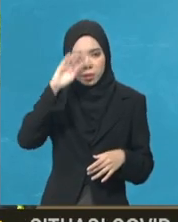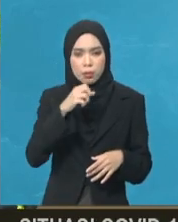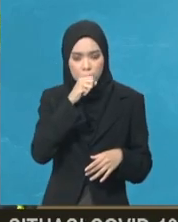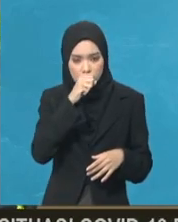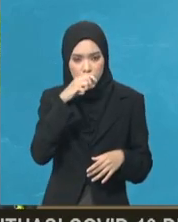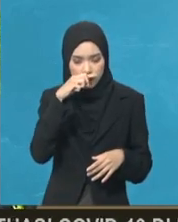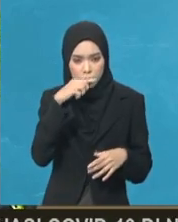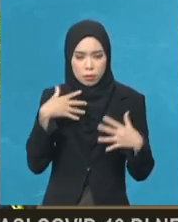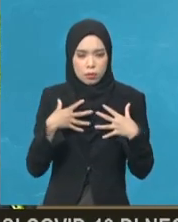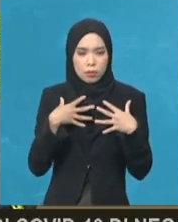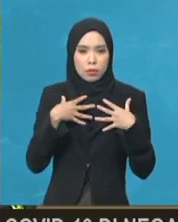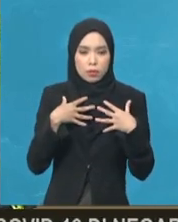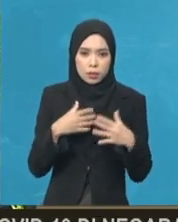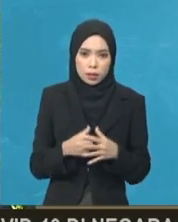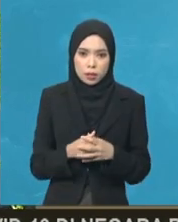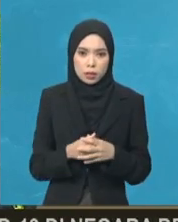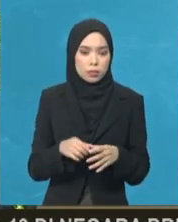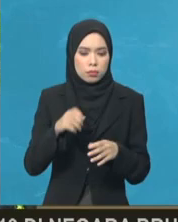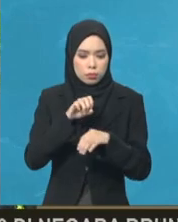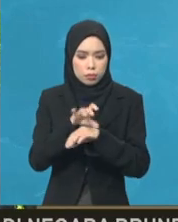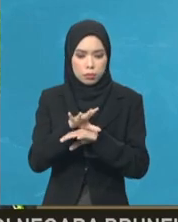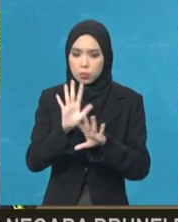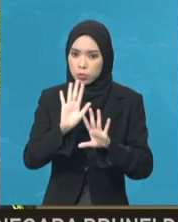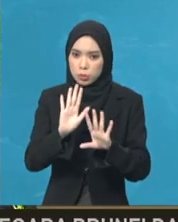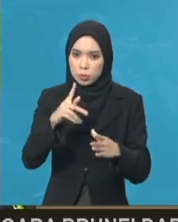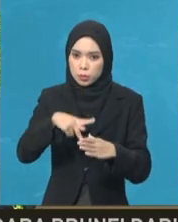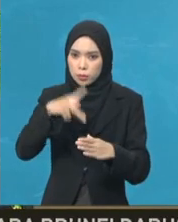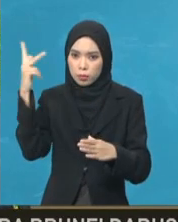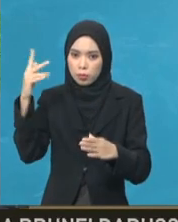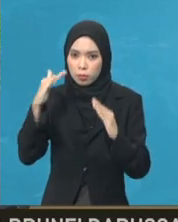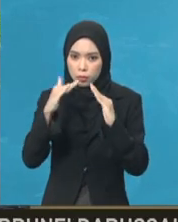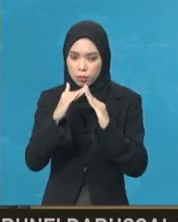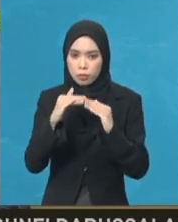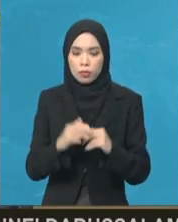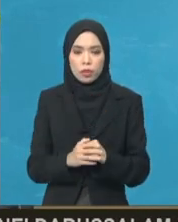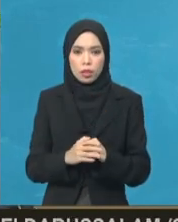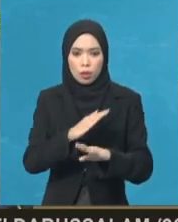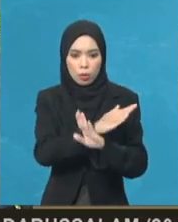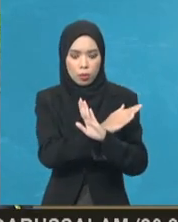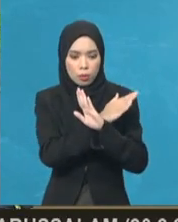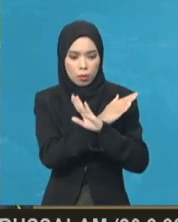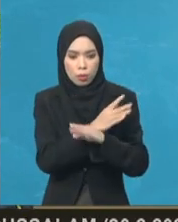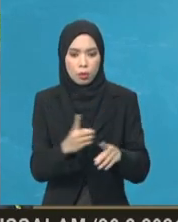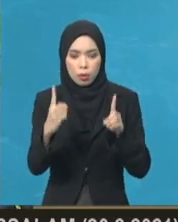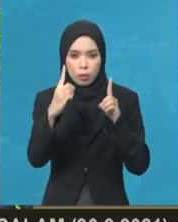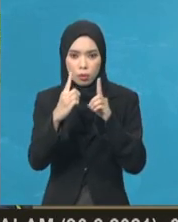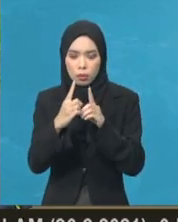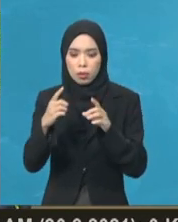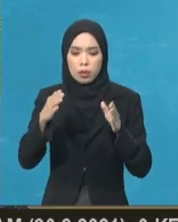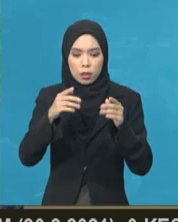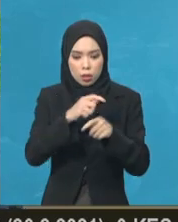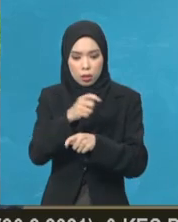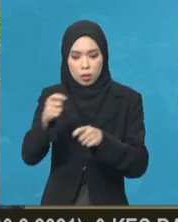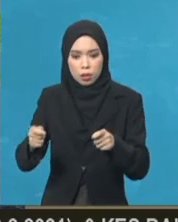sebagainya adalah dinasehatkan untuk tidak keluar rumah serta mengelakkan dari mengunjungi tempat-tempat awam kurang ramai mestilah juga